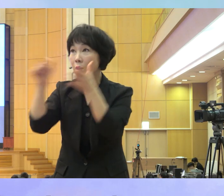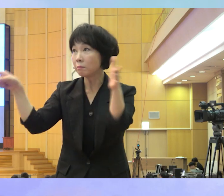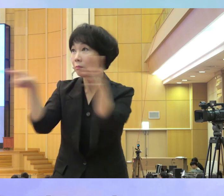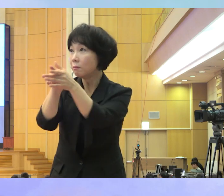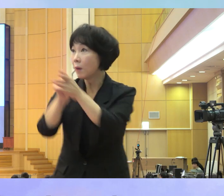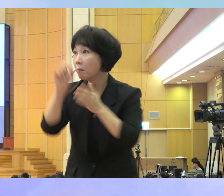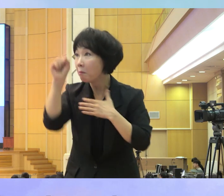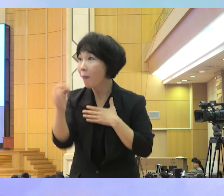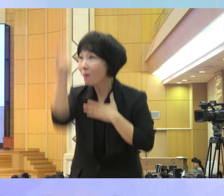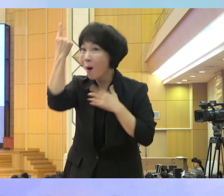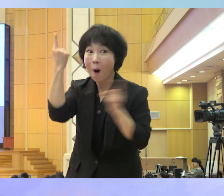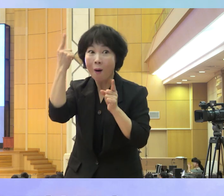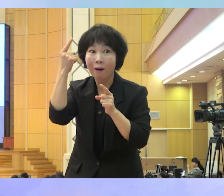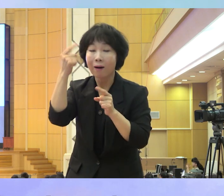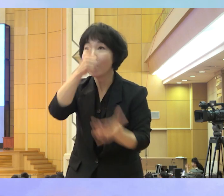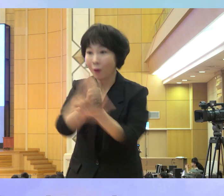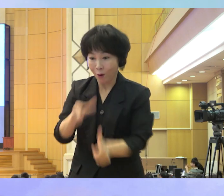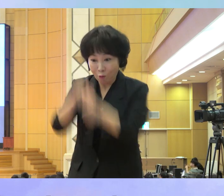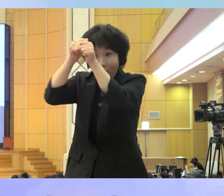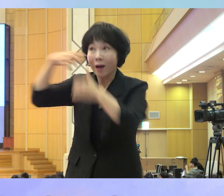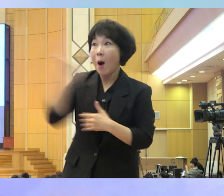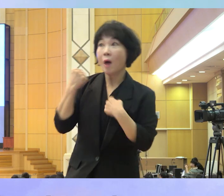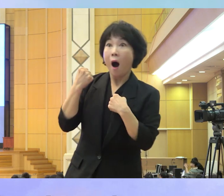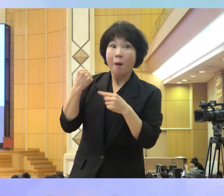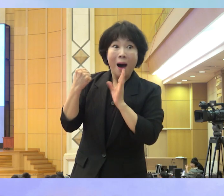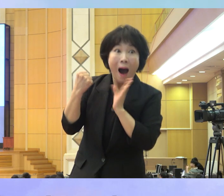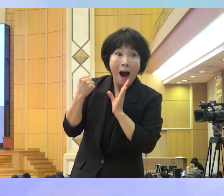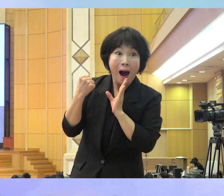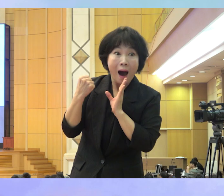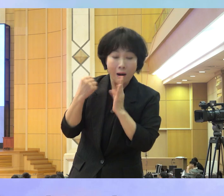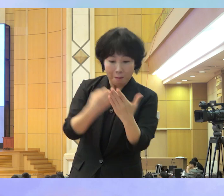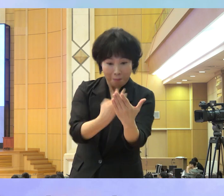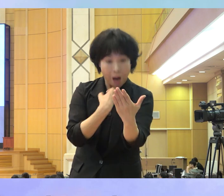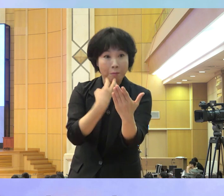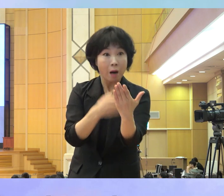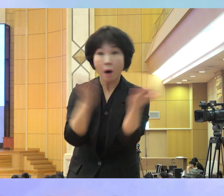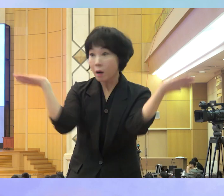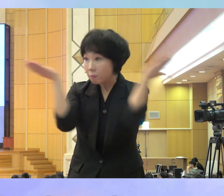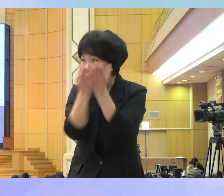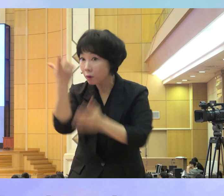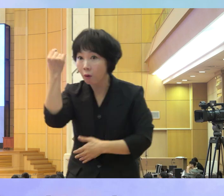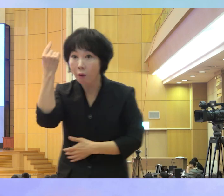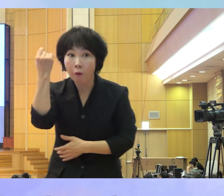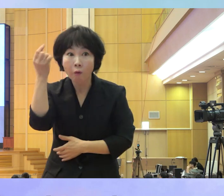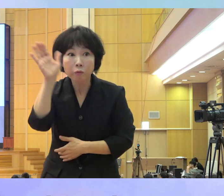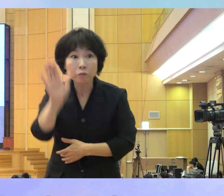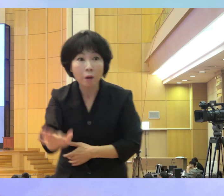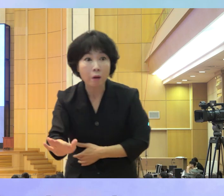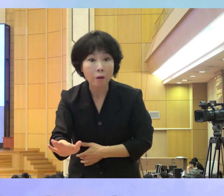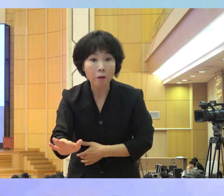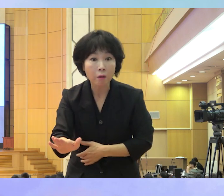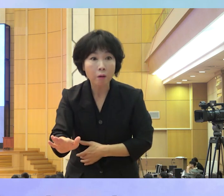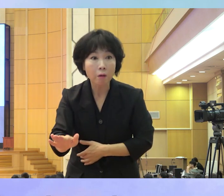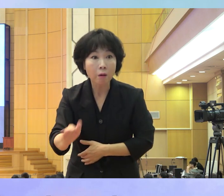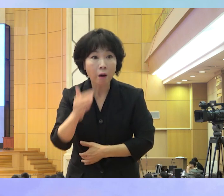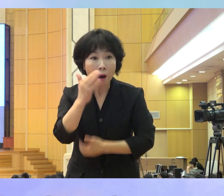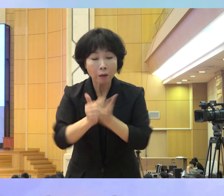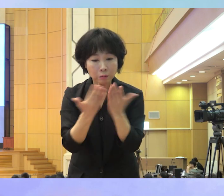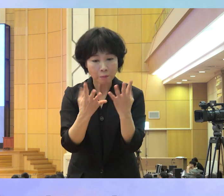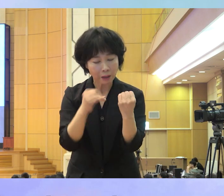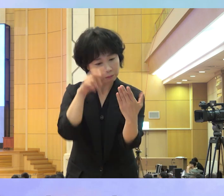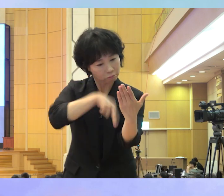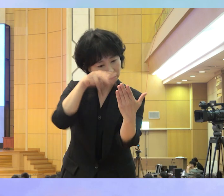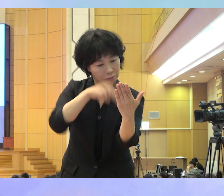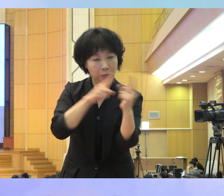믿음으로 말미암아 구원받을 수 있다라고 말하는 것이 성경 말씀인데, 주님의 말씀 성경 말씀을